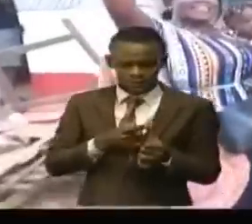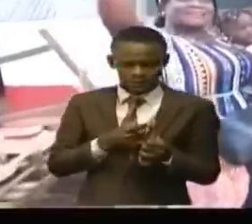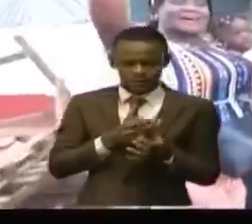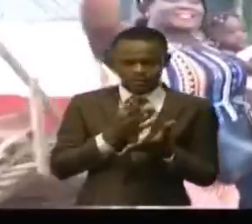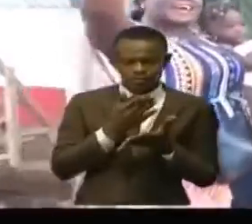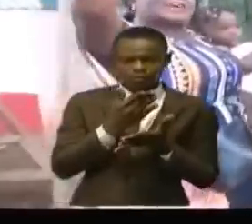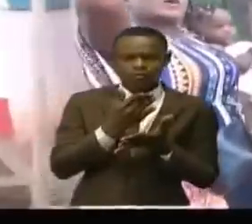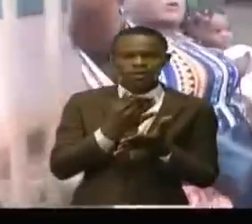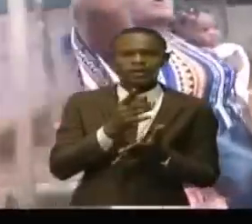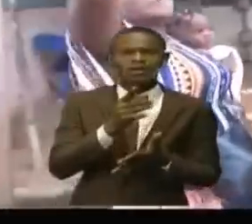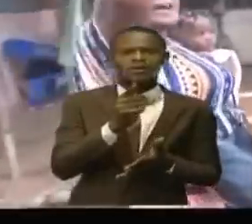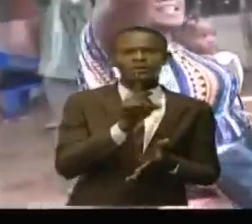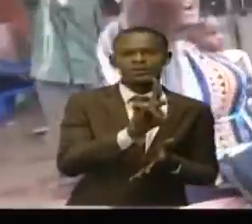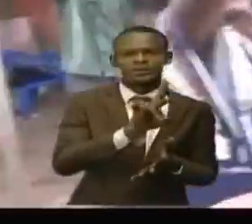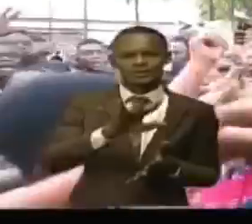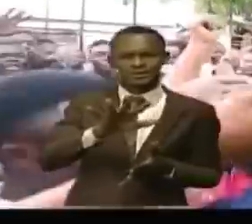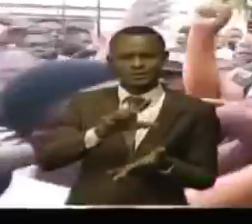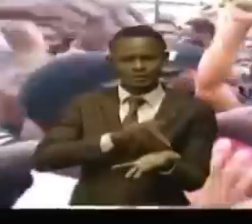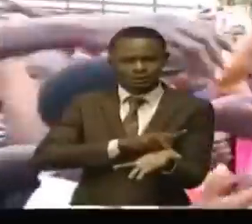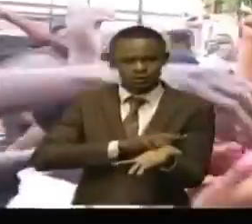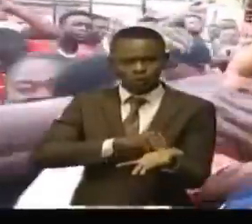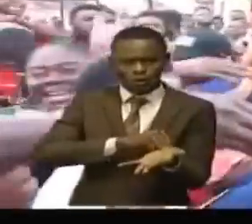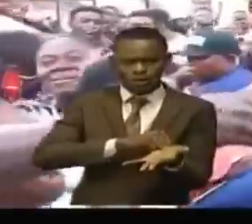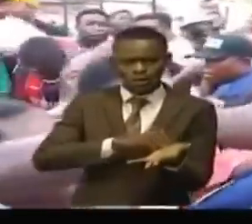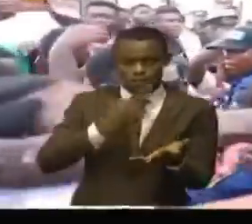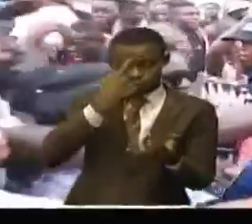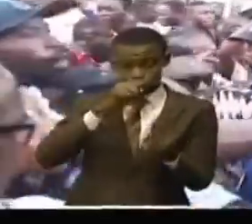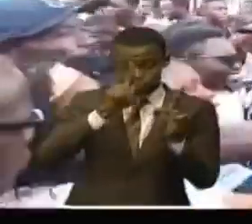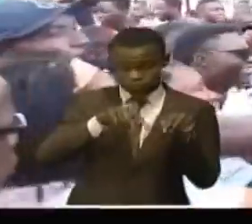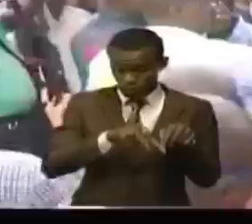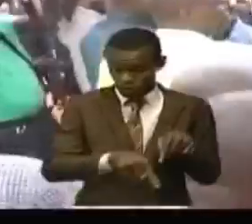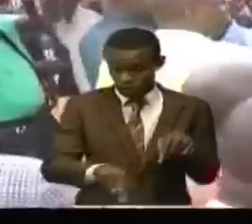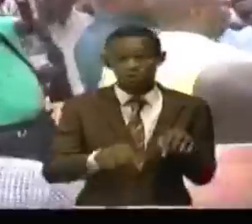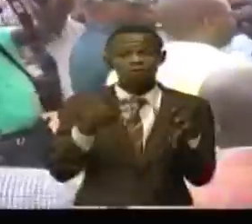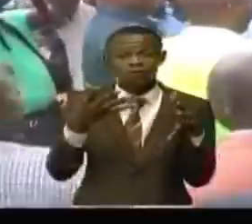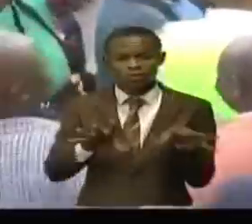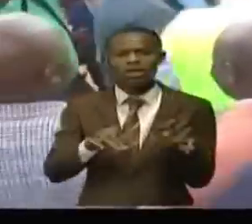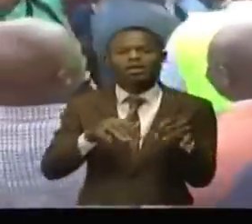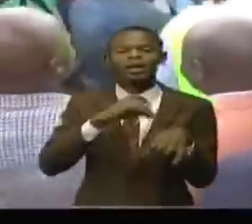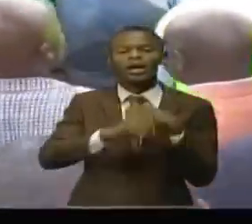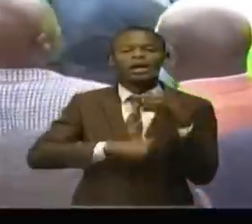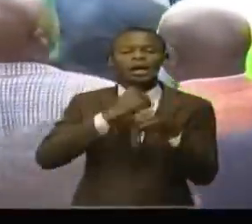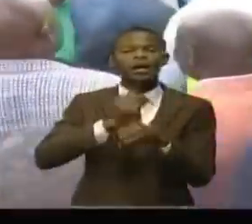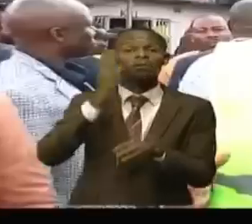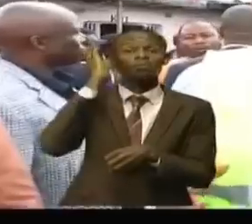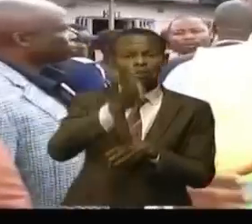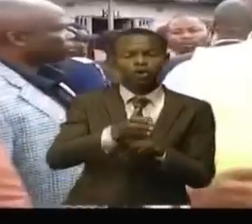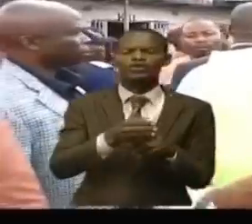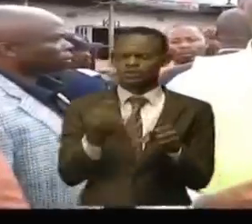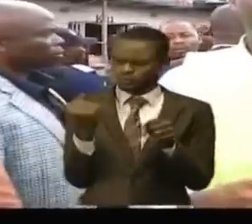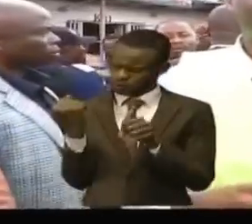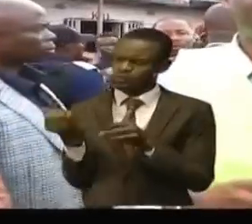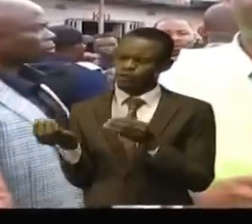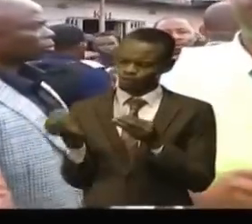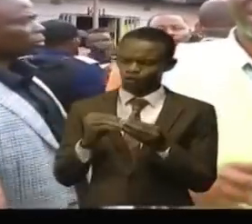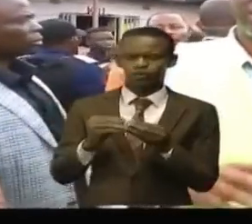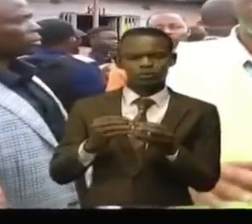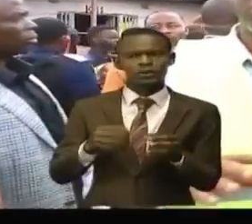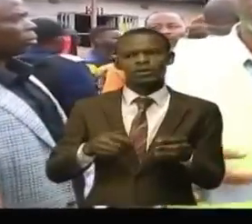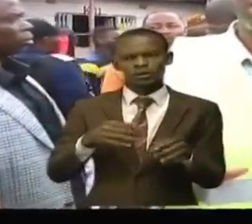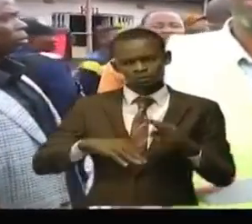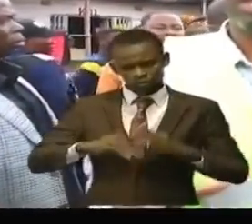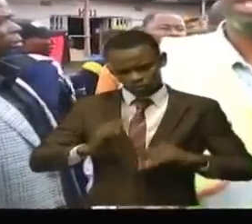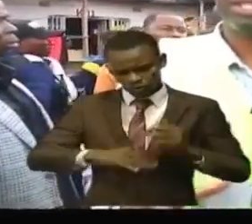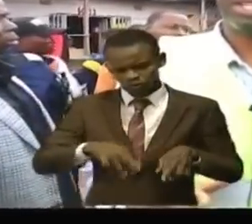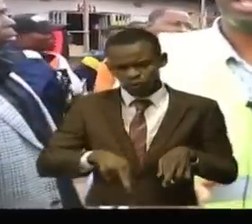et le reste l'année suivante. Au départ, 5 km de route seront construits à la commune de Kenya. En fait, le projet va s'étendre